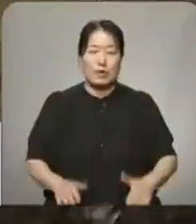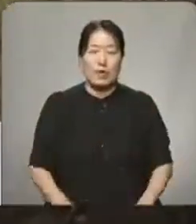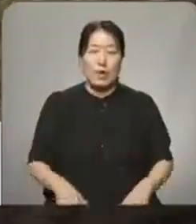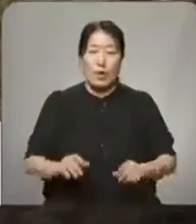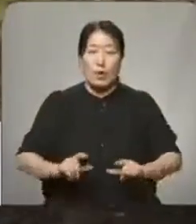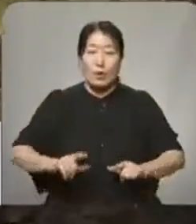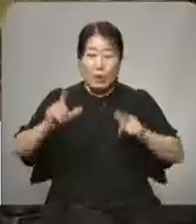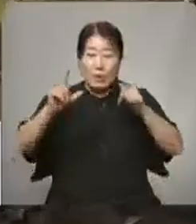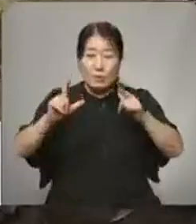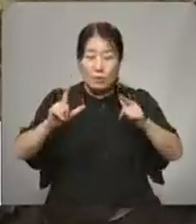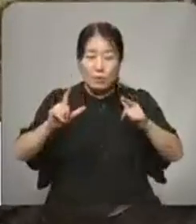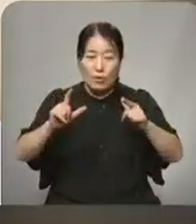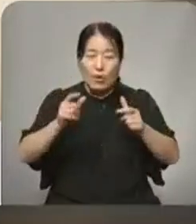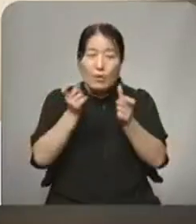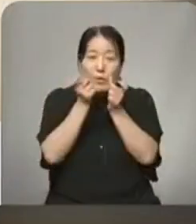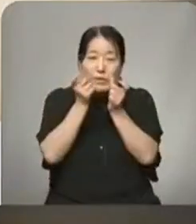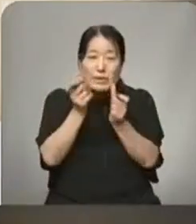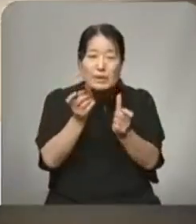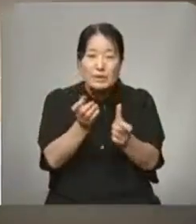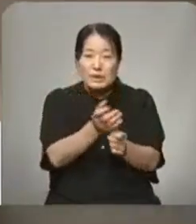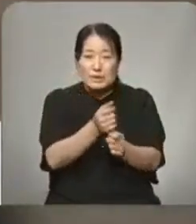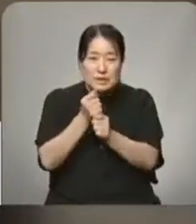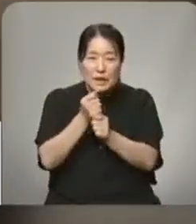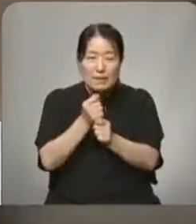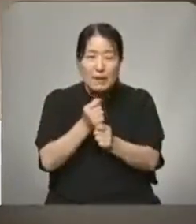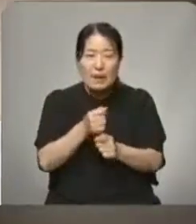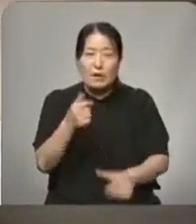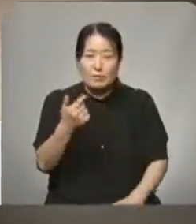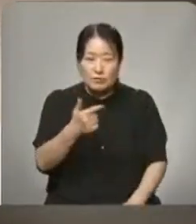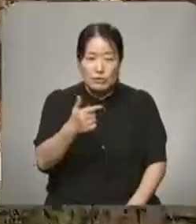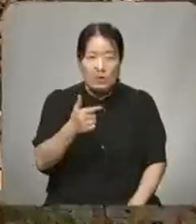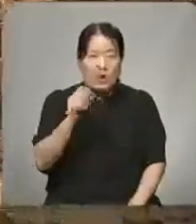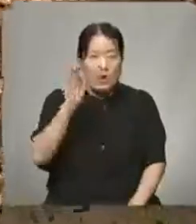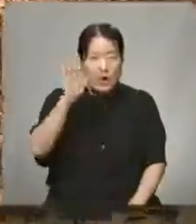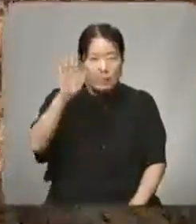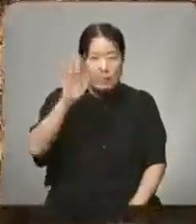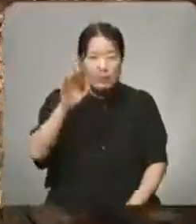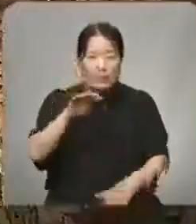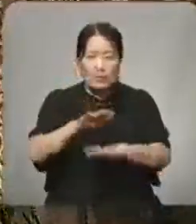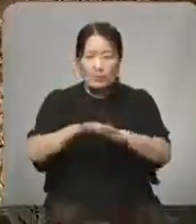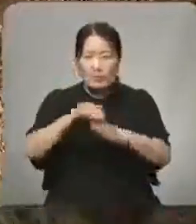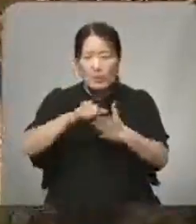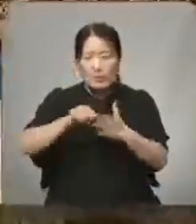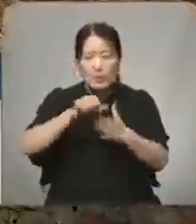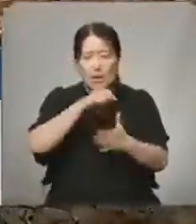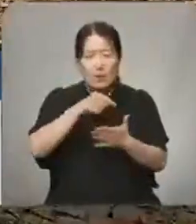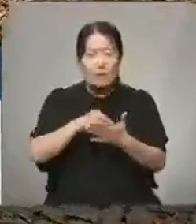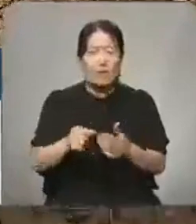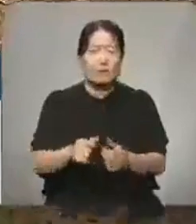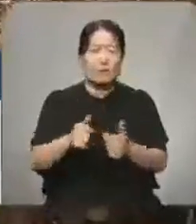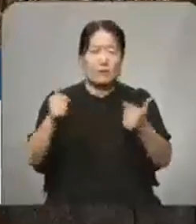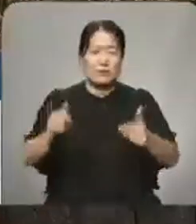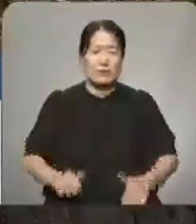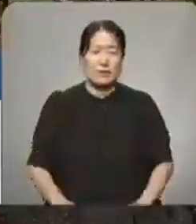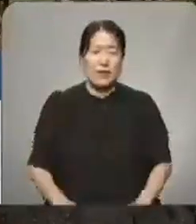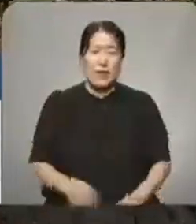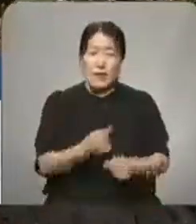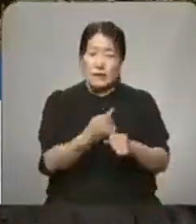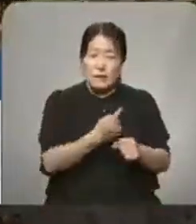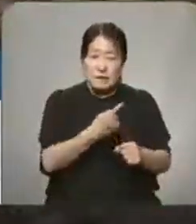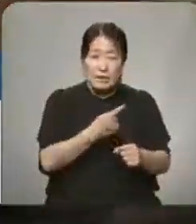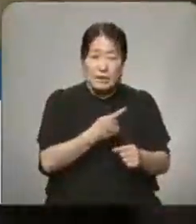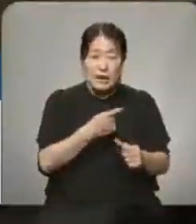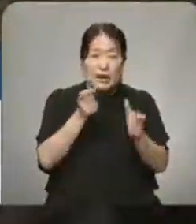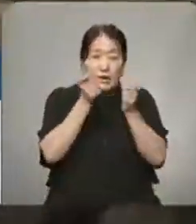상반기까지 2천여 마리를 잡는 데 그쳐 농작물 피해는 늘 것으로 예상됩니다. 전해 포획 개체 수가 적게 되면 그